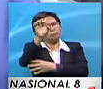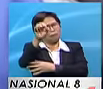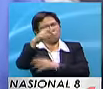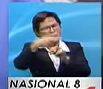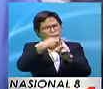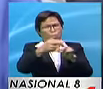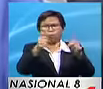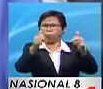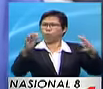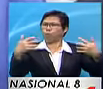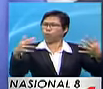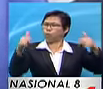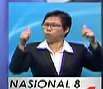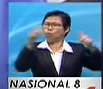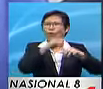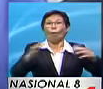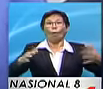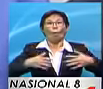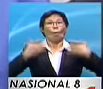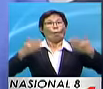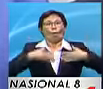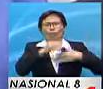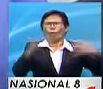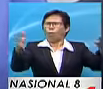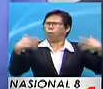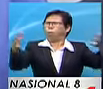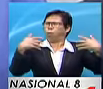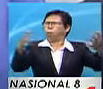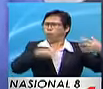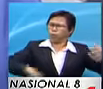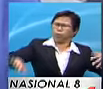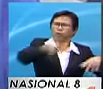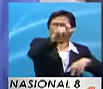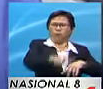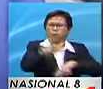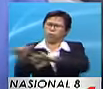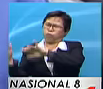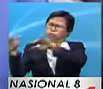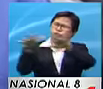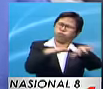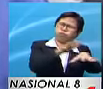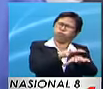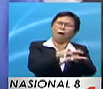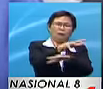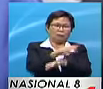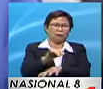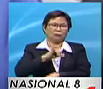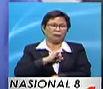meriah dan mendapat sambutan yang hangat di kalangan penduduk di sini. Saya juga